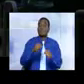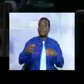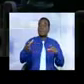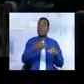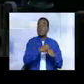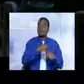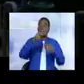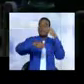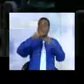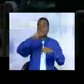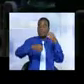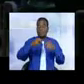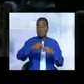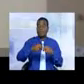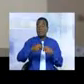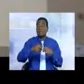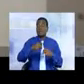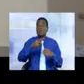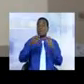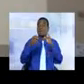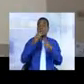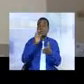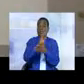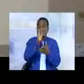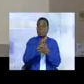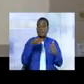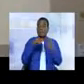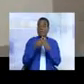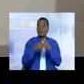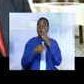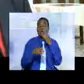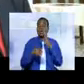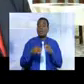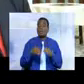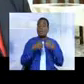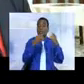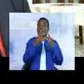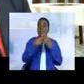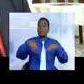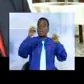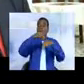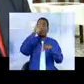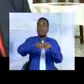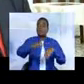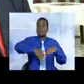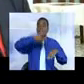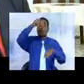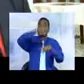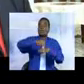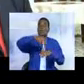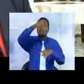et valider les documents de politique et de stratégie anti-tabac. On va mettre l'accent sur la sensibilisation